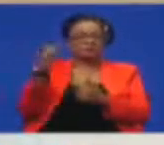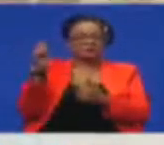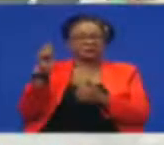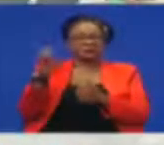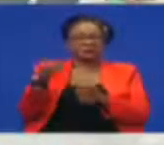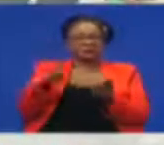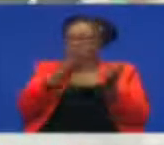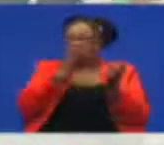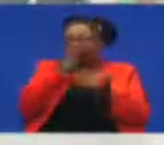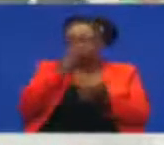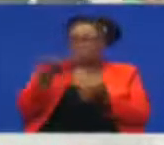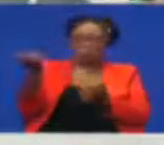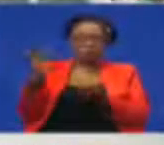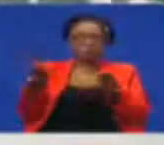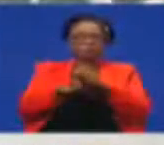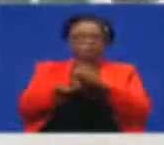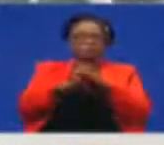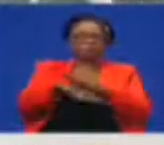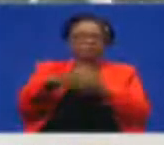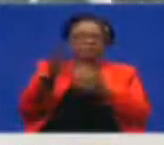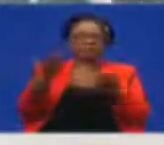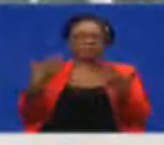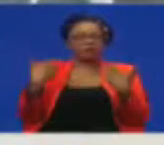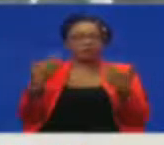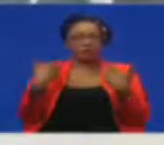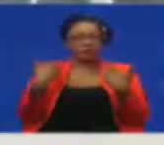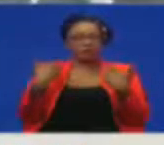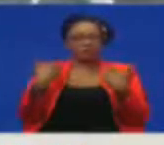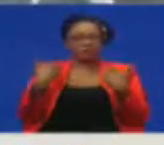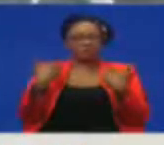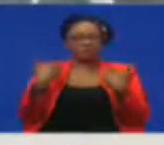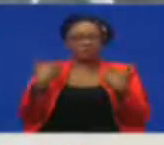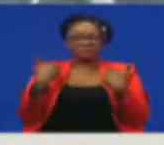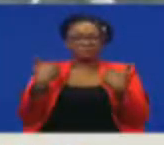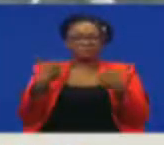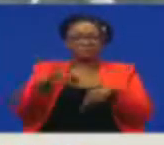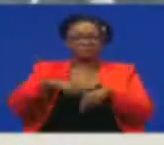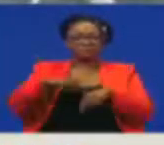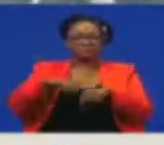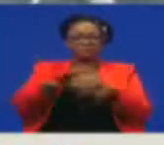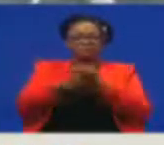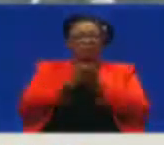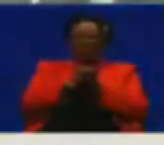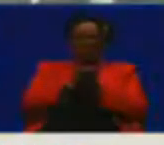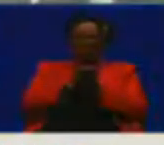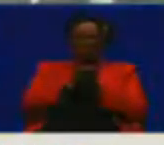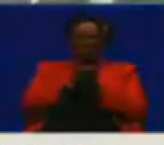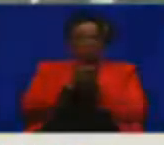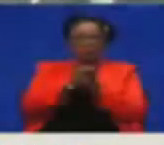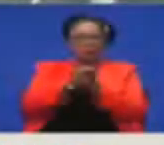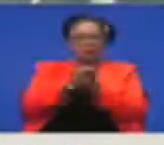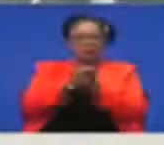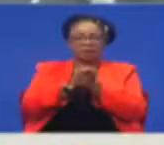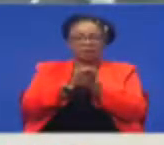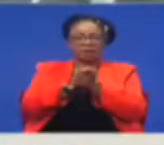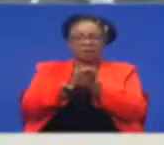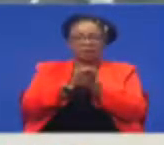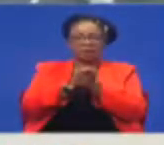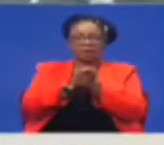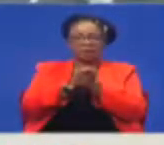kabisa. Vile handshake ilifanyika, tuliona nchi ilikuwa imetulia na